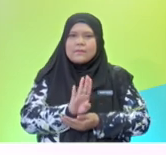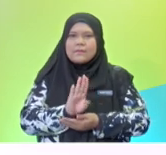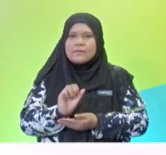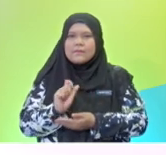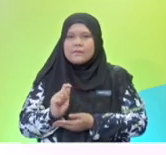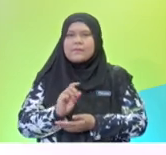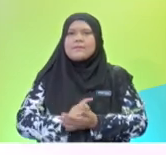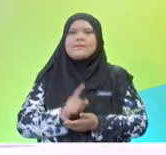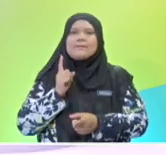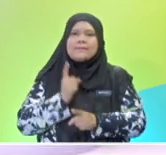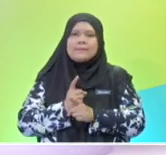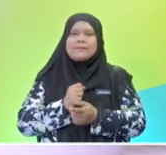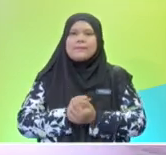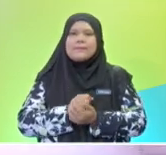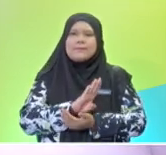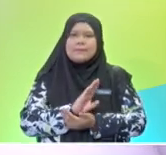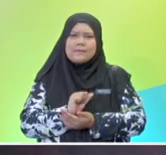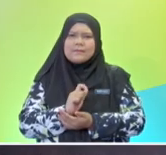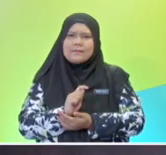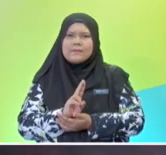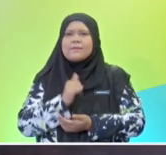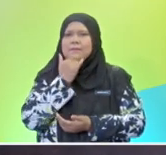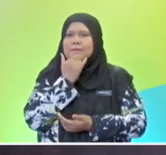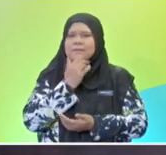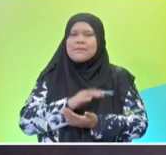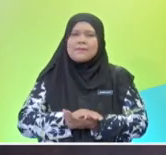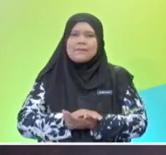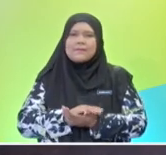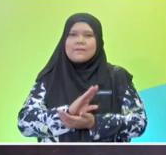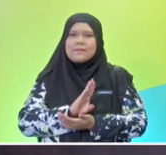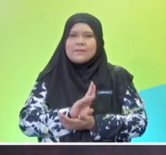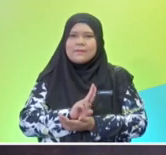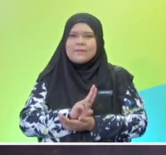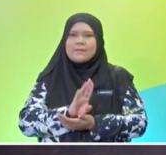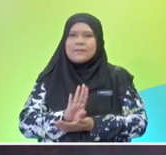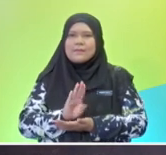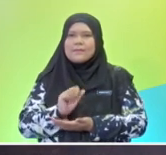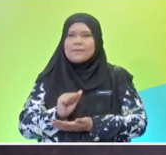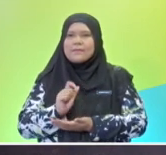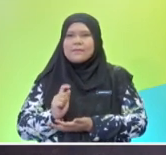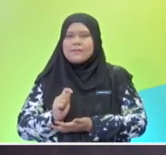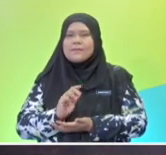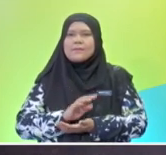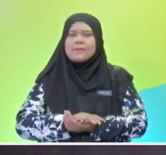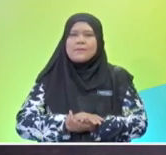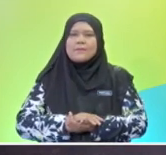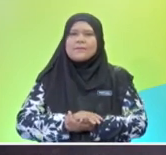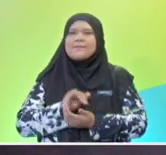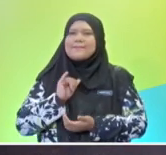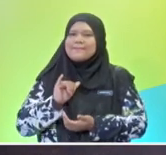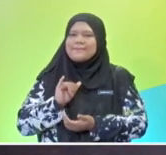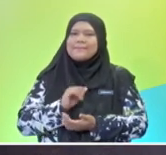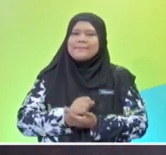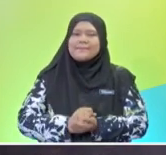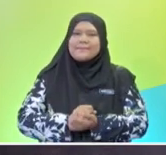Tepat betul. Sekali. Jangan sapu batu. Ejaan tu kena jaga. Kita sapu ubat. Menarik, betul. Cikgu. Jadi